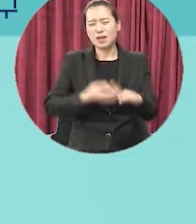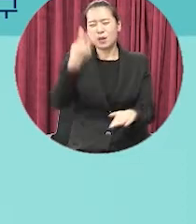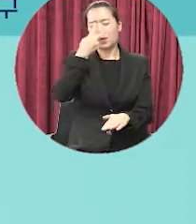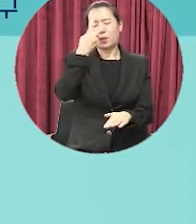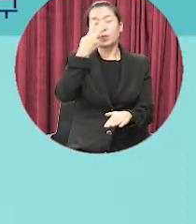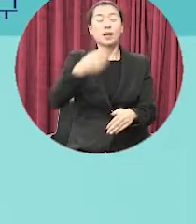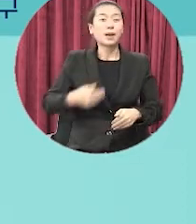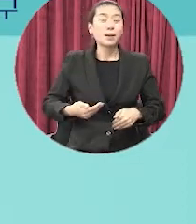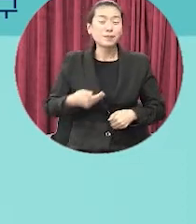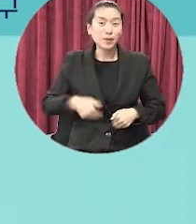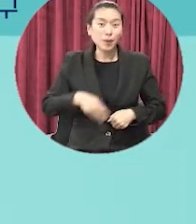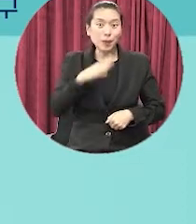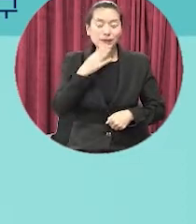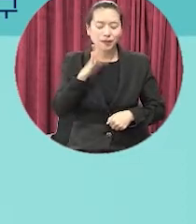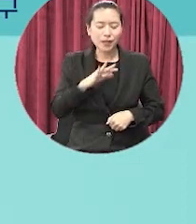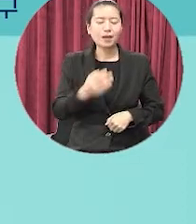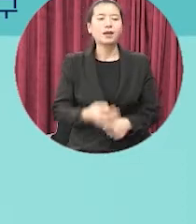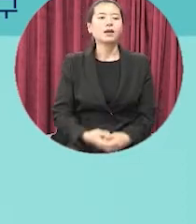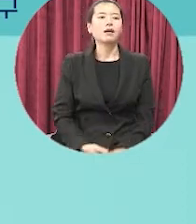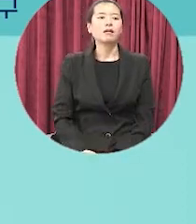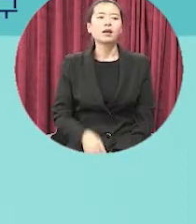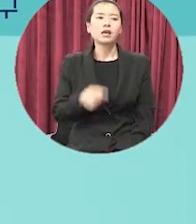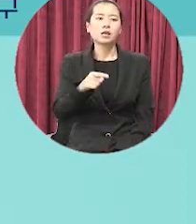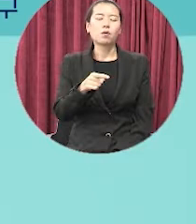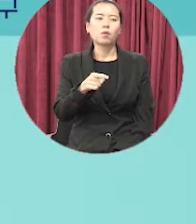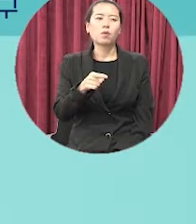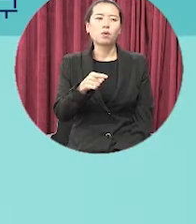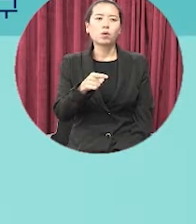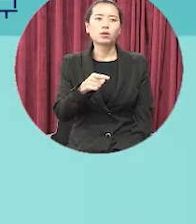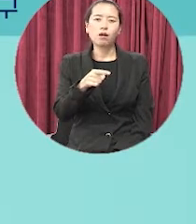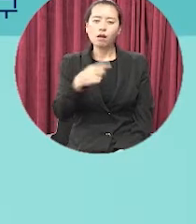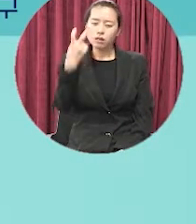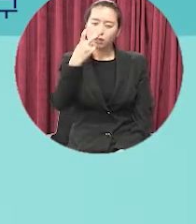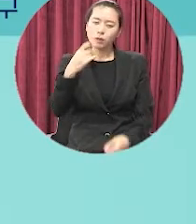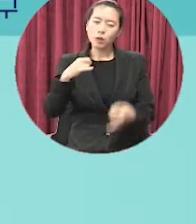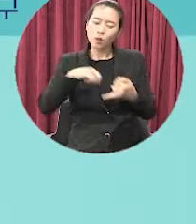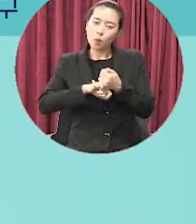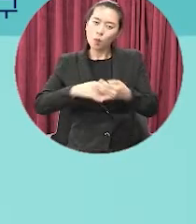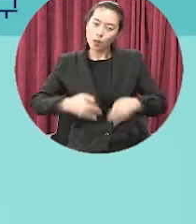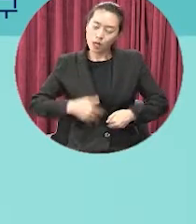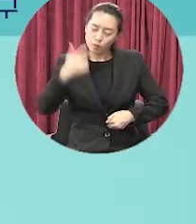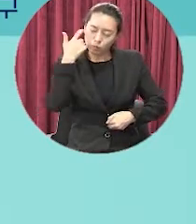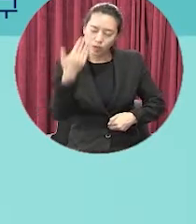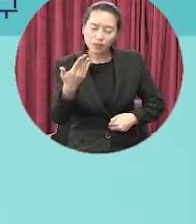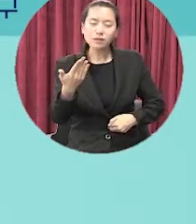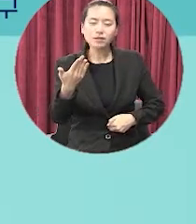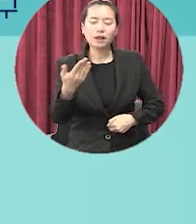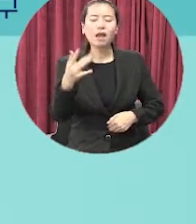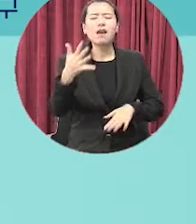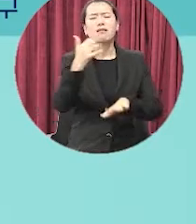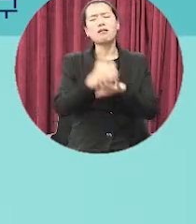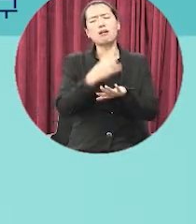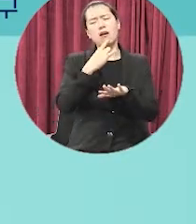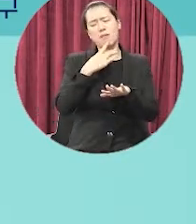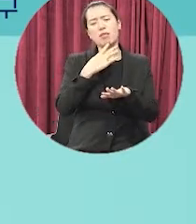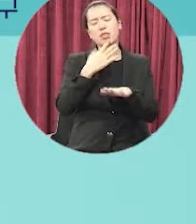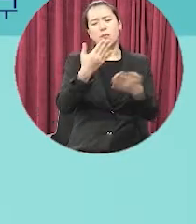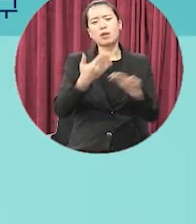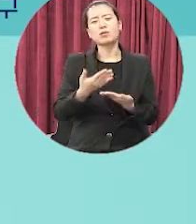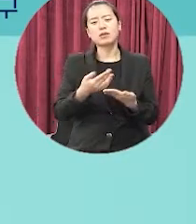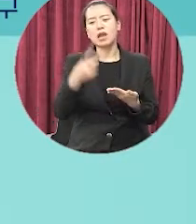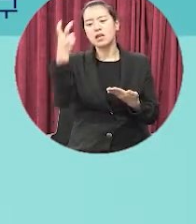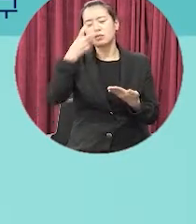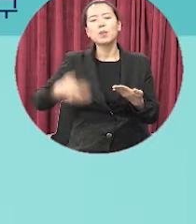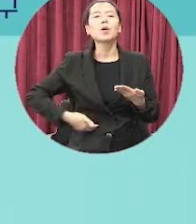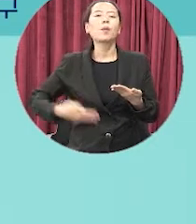데이터에 대해서 일단 심의위원회를 거쳐 해야되는지 유권해석을 제가 요청 했구요 마찬가지로 이 계통의 결과지만 나오니까 데이터 심의위원회의 심의 가